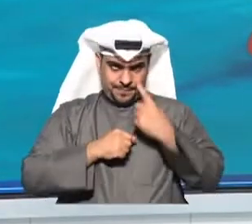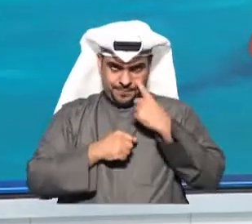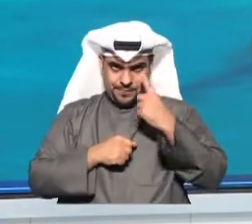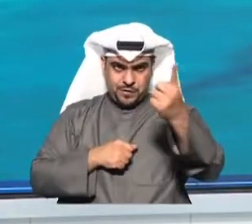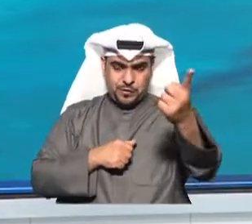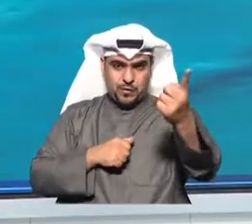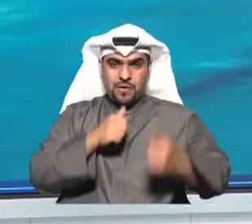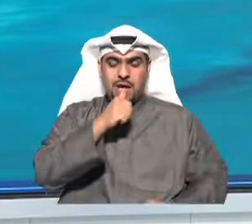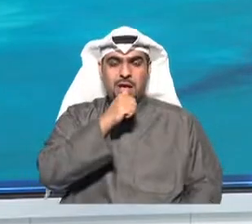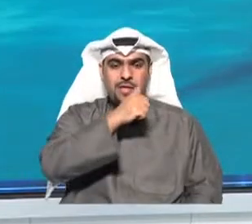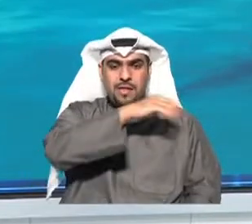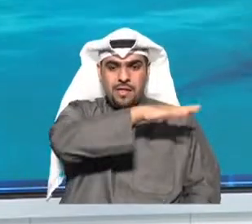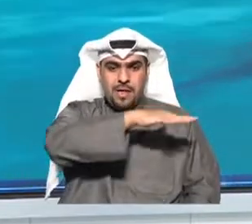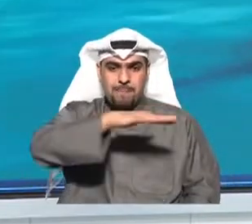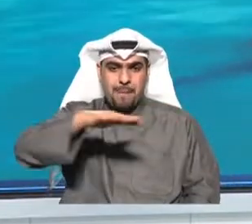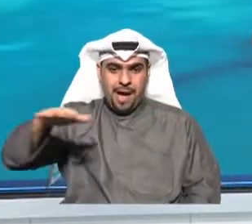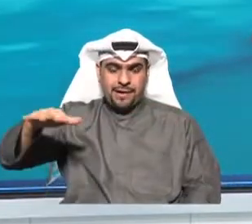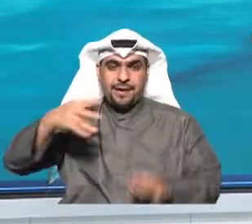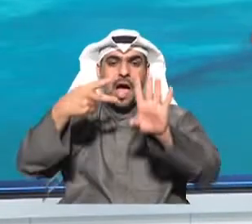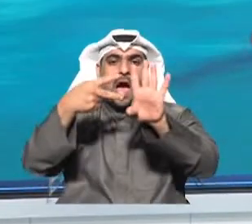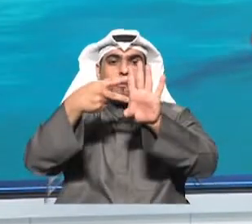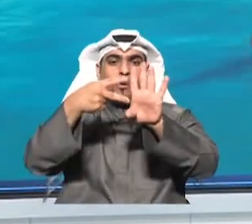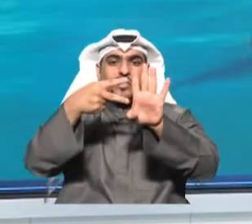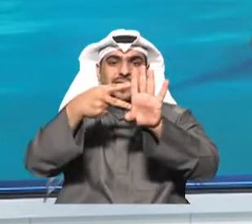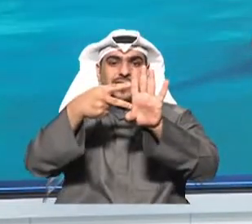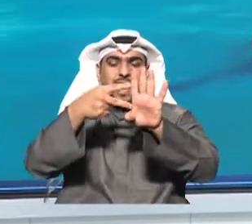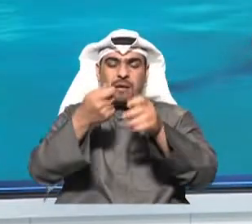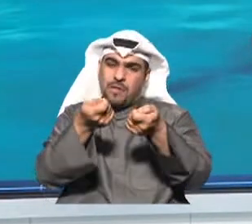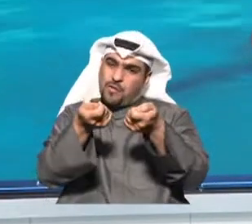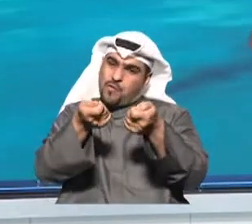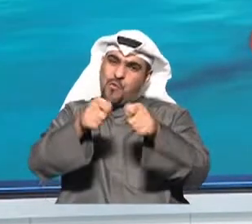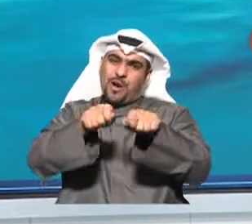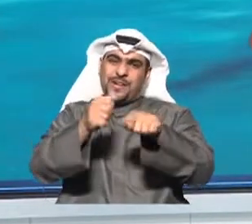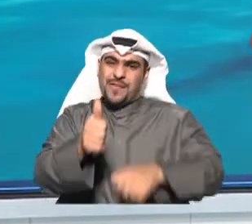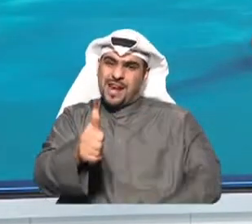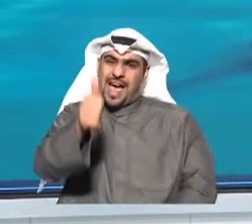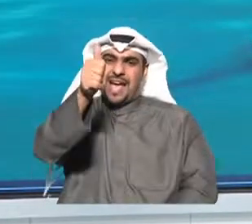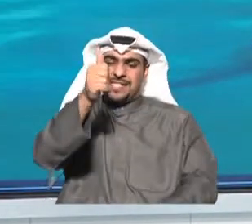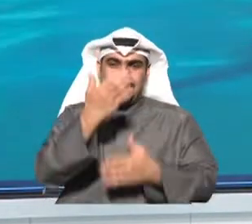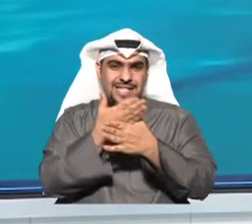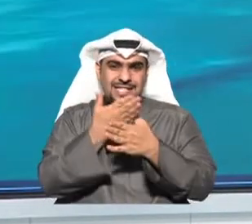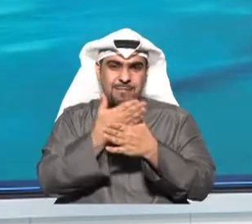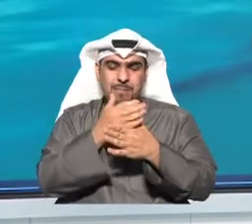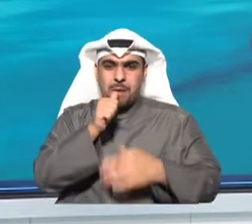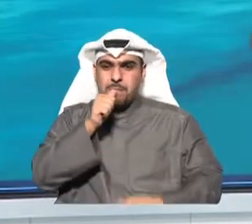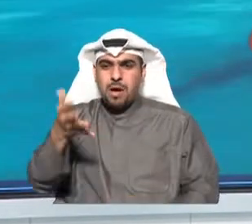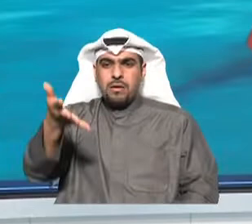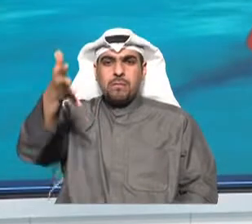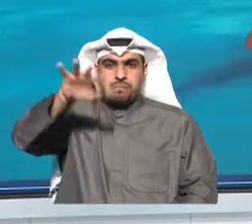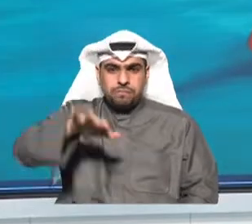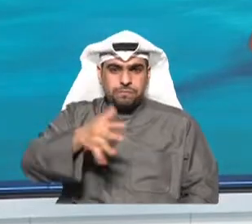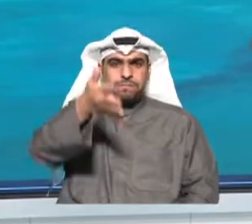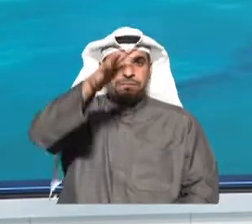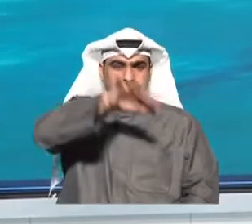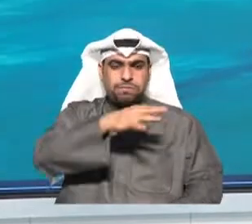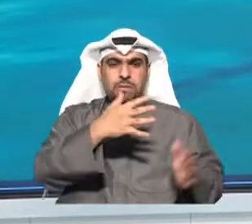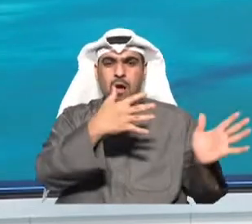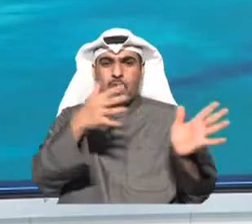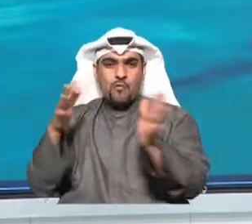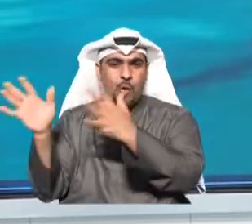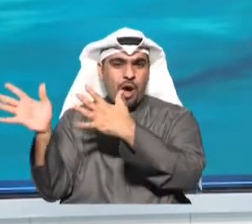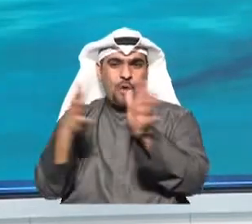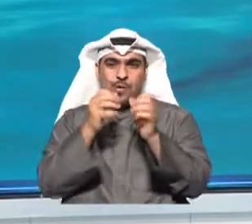خلال 24 ساعة القادمة إن شاء الله غير مناسبة لأي نشاط بحري، وحالة البحر معتدل إلى عالي الموج وارتفاع الموج